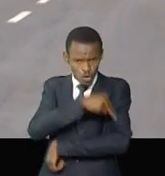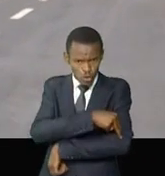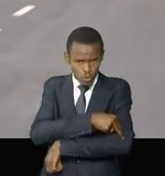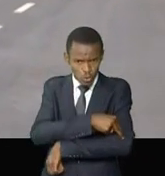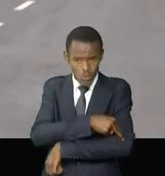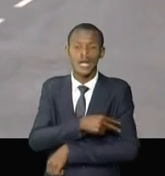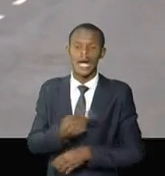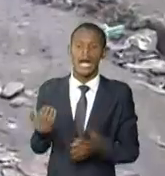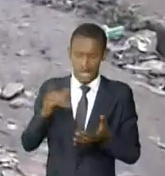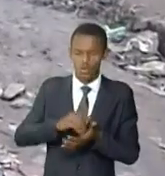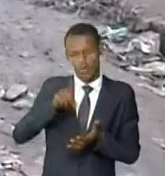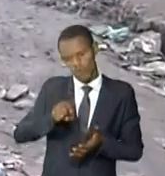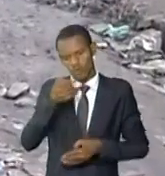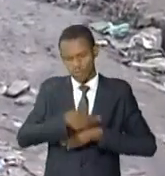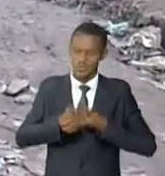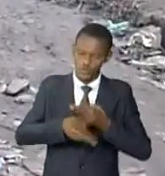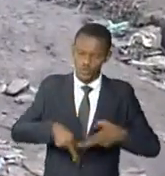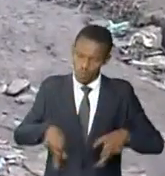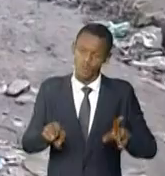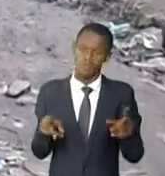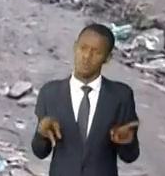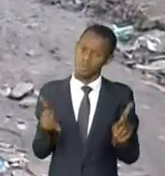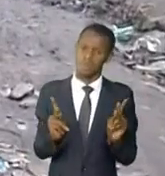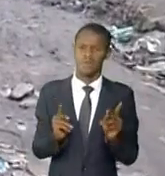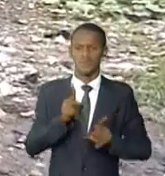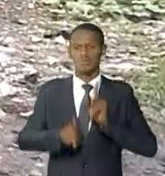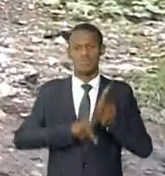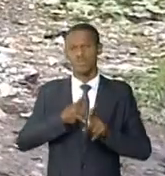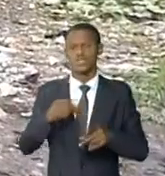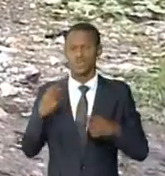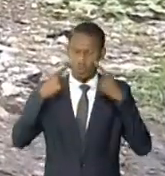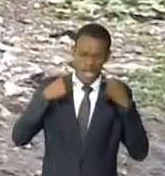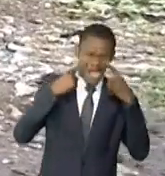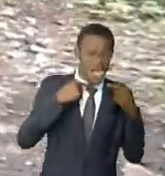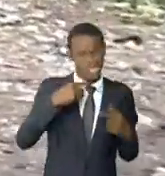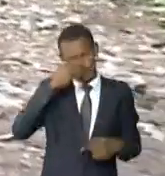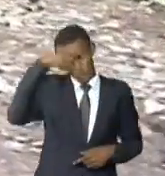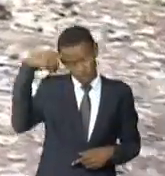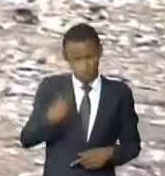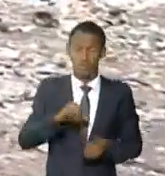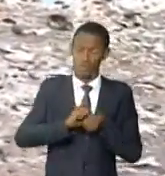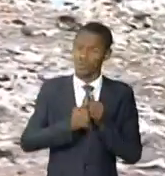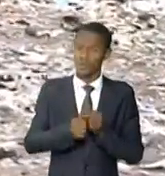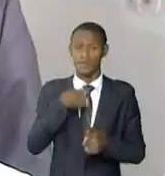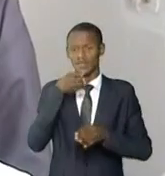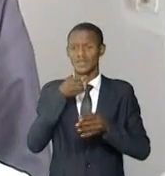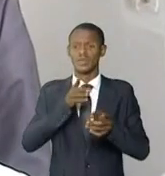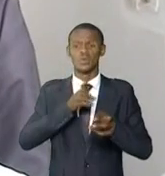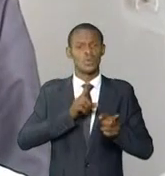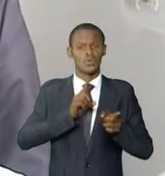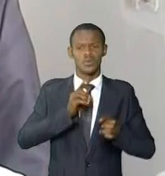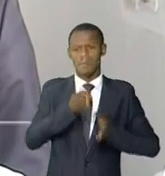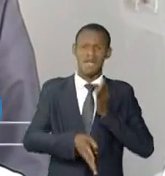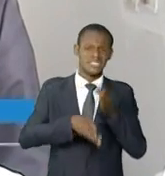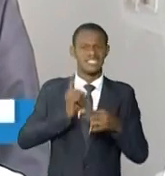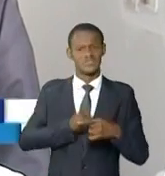le plus rapidement possible pour soulager les populations, ce qui est aussi l'avis du directeur général de l'OVD. Comme vous le